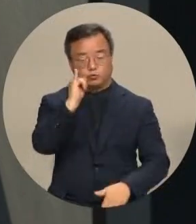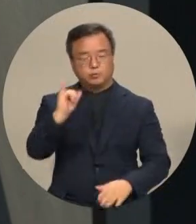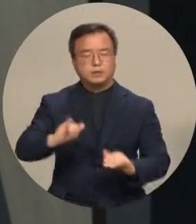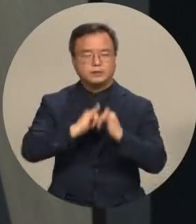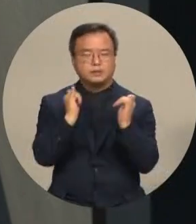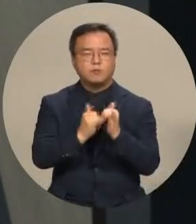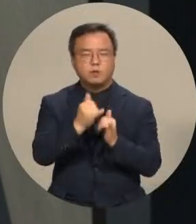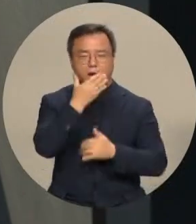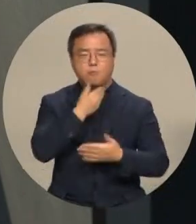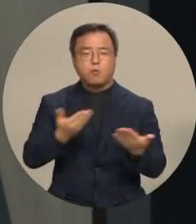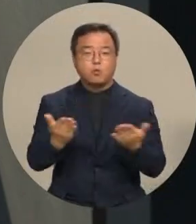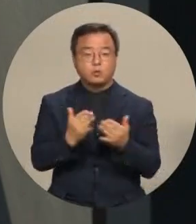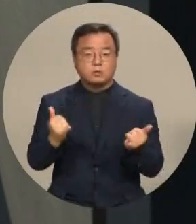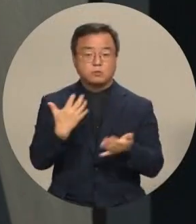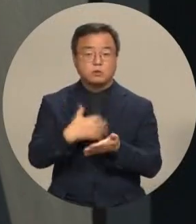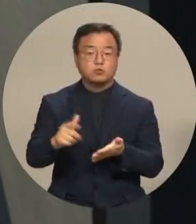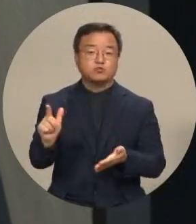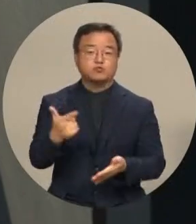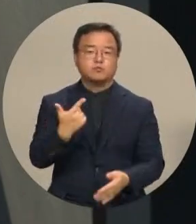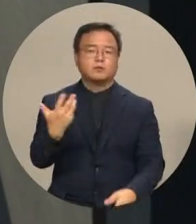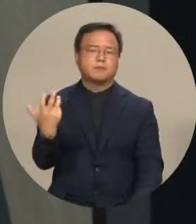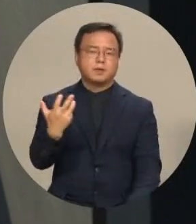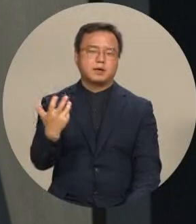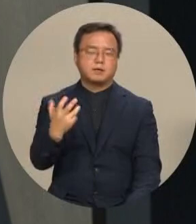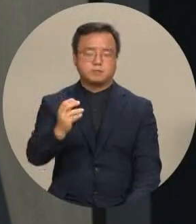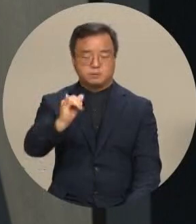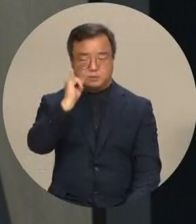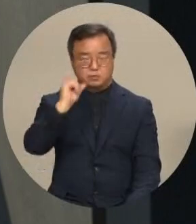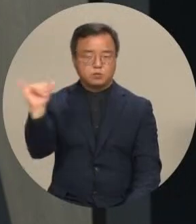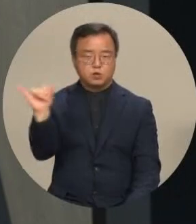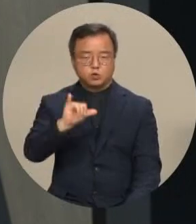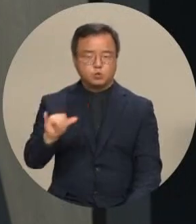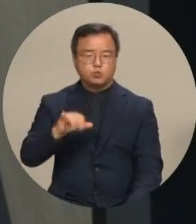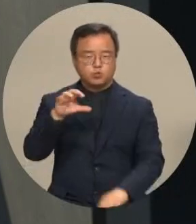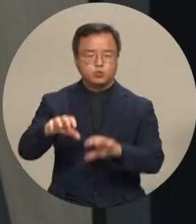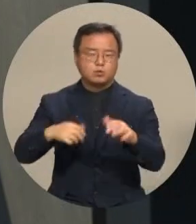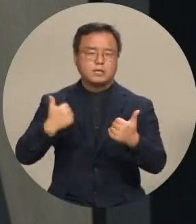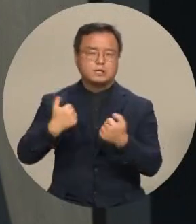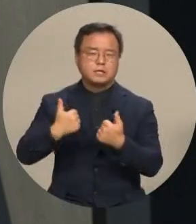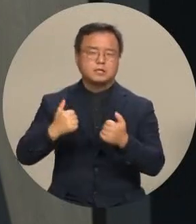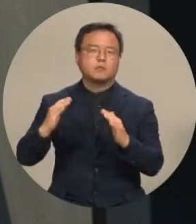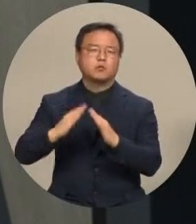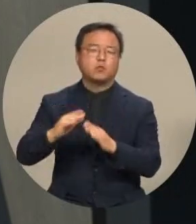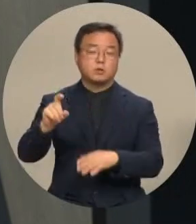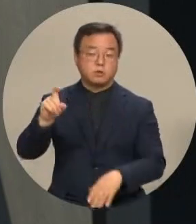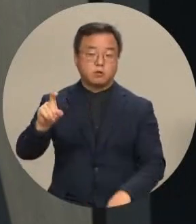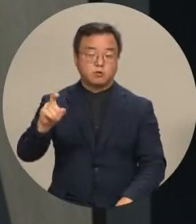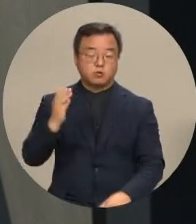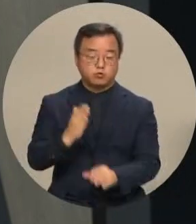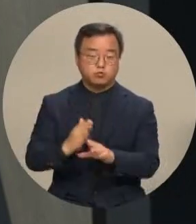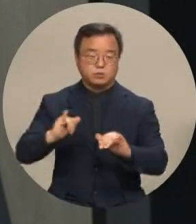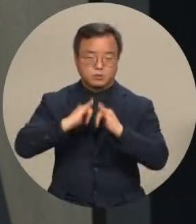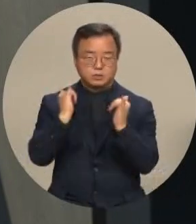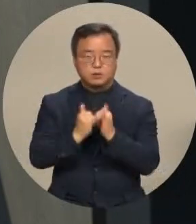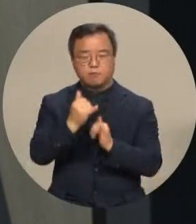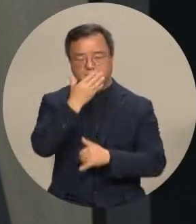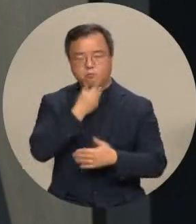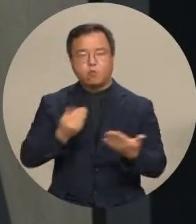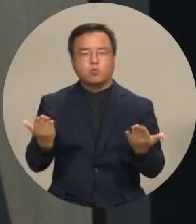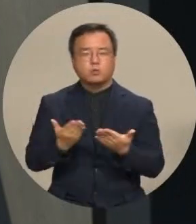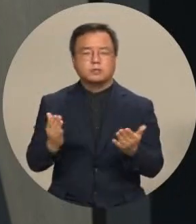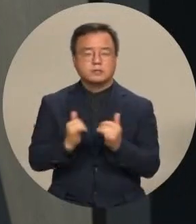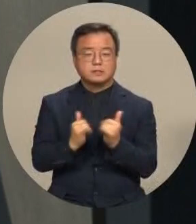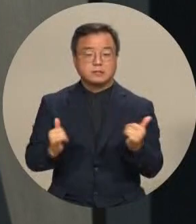종사자는 약 680명 정도 있습니다 그리고 또 전국의 쪽방상단포가 10개가 있고요 그 중에 사회복지사들은 60명 정도